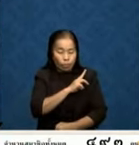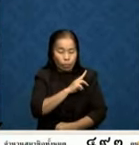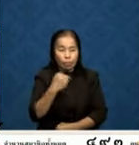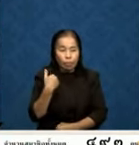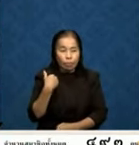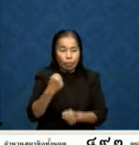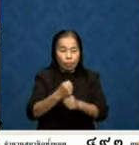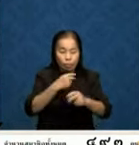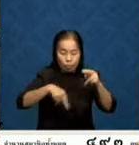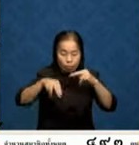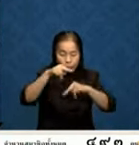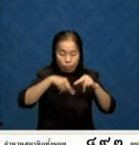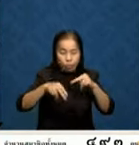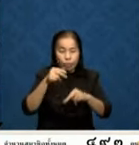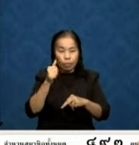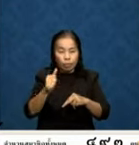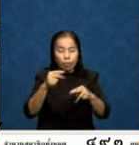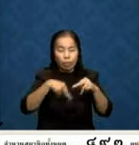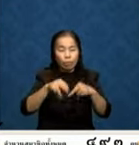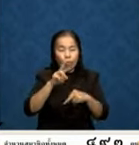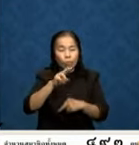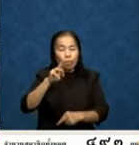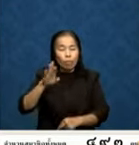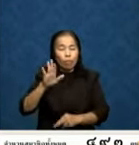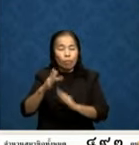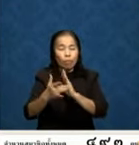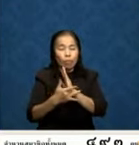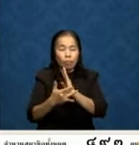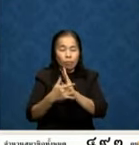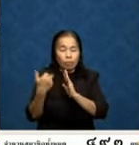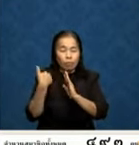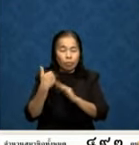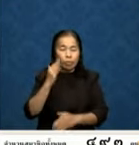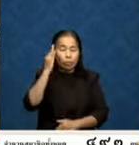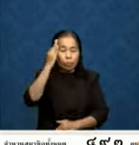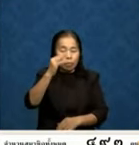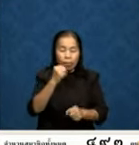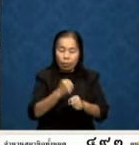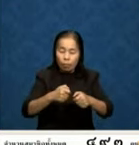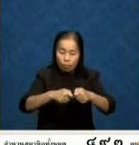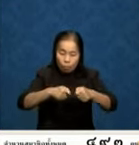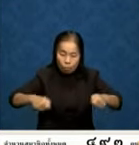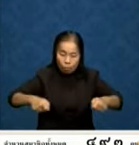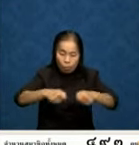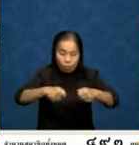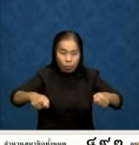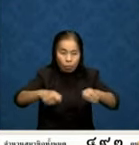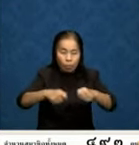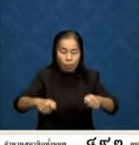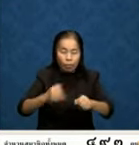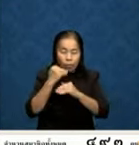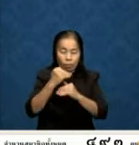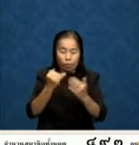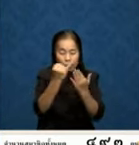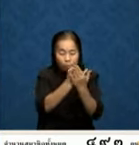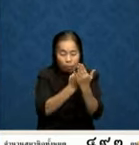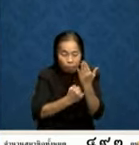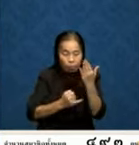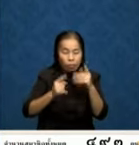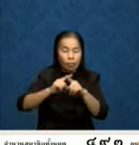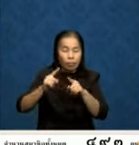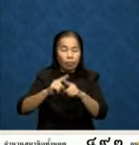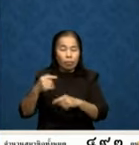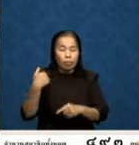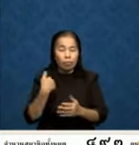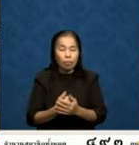การควบคุมด้วยระบบที่เป็นระบบดิจิทัลนะครับในอนาคตเราจะมีการวัดนะครับแล้วก็มีการกำหนดแพทเทิร์นในการใช้พลังงานว่าระห